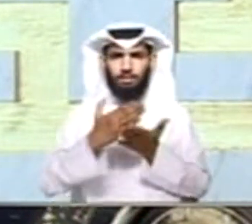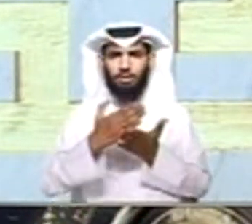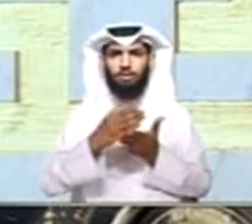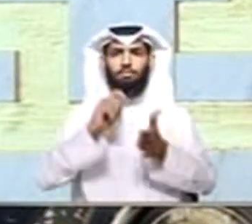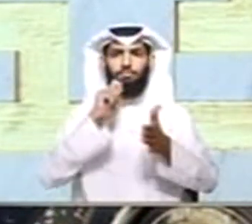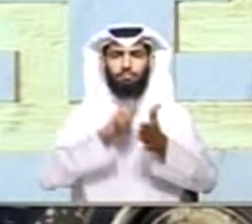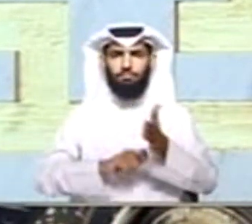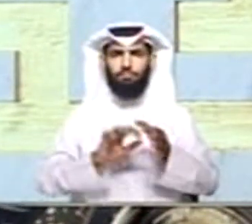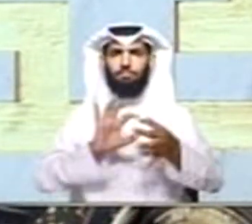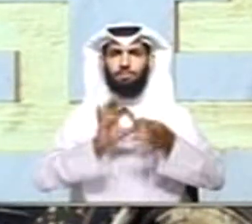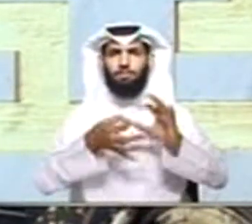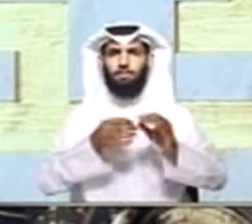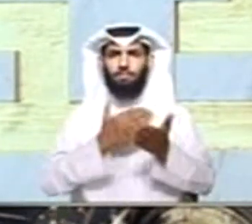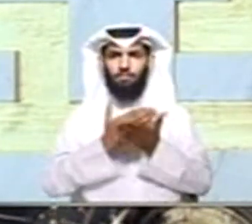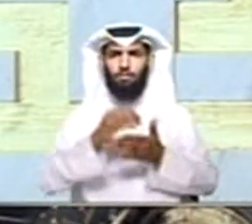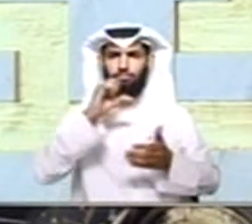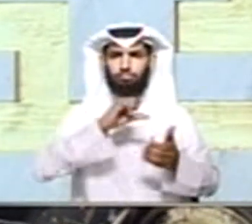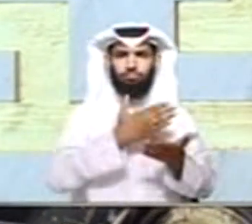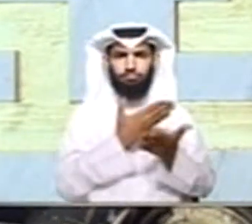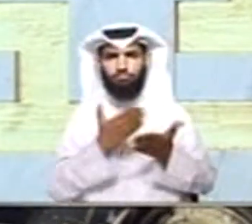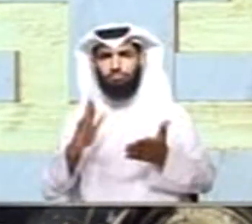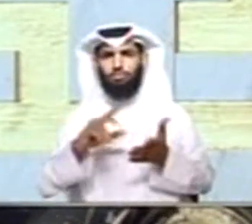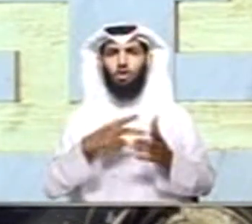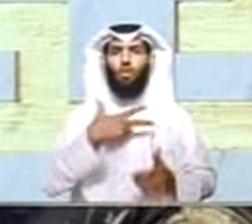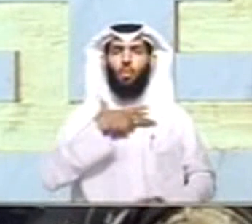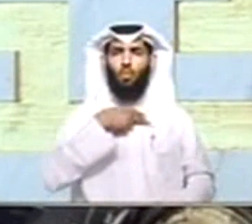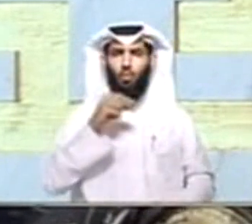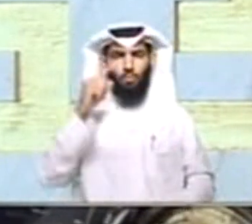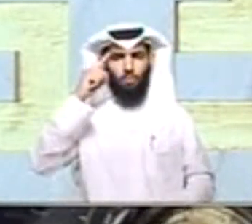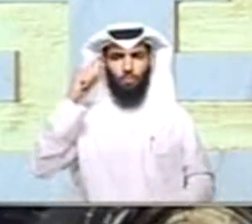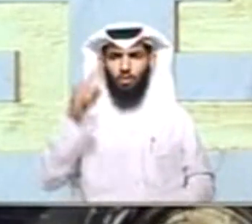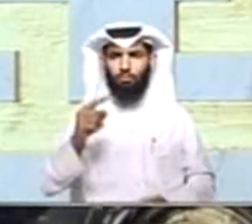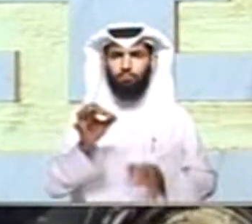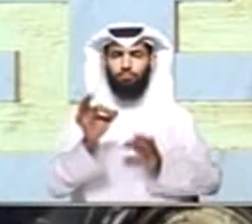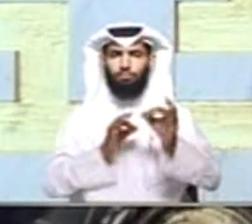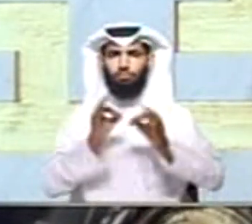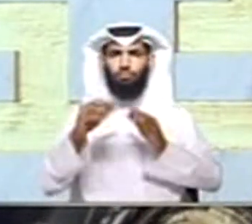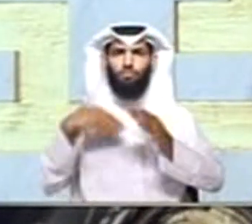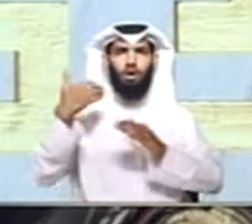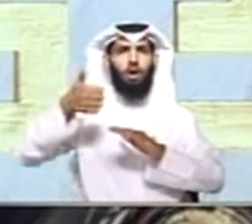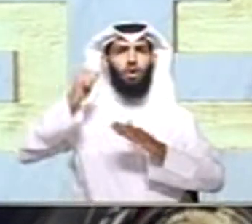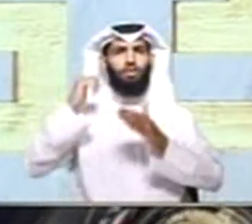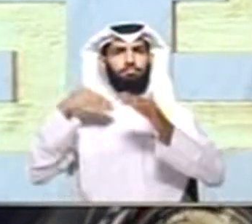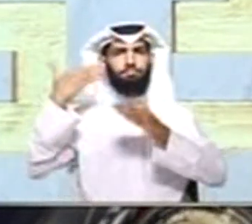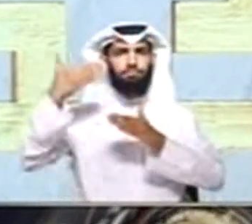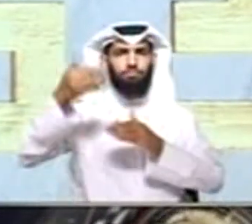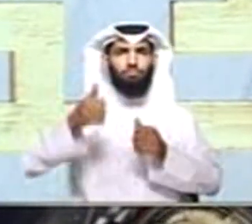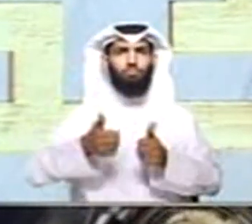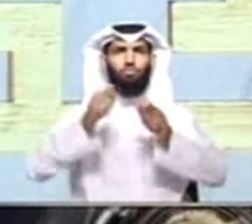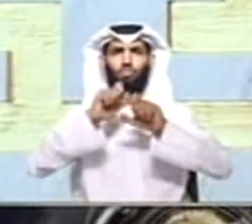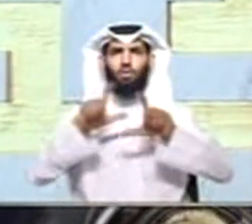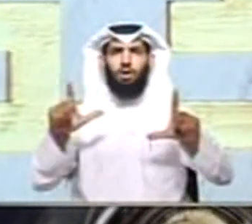الاستراتيجية الوطنية لمكافحة الفساد، حيث وافق مجلس الوزراء الموقر يوم الاثنين الماضي على تشكيل اللجنة